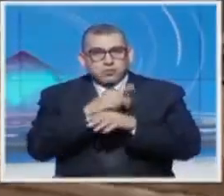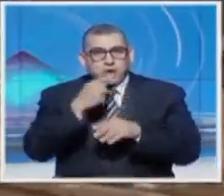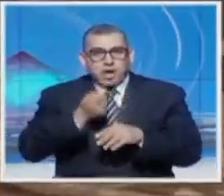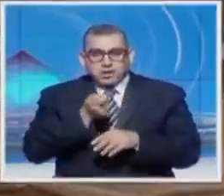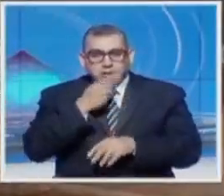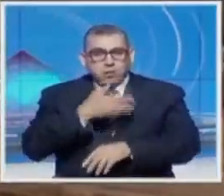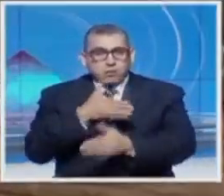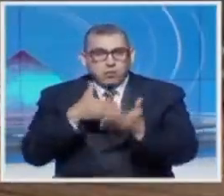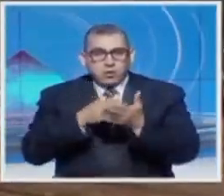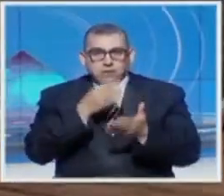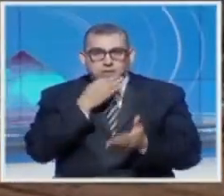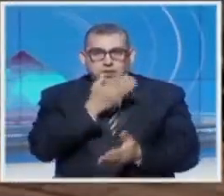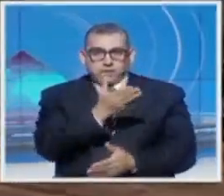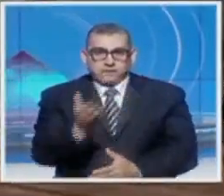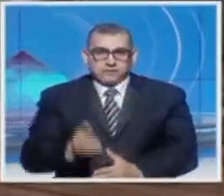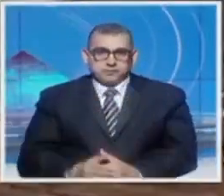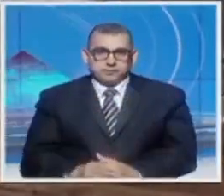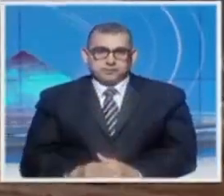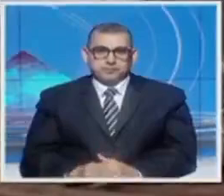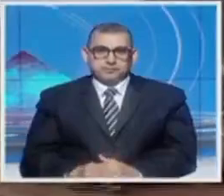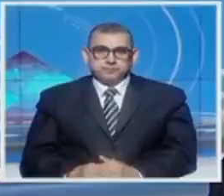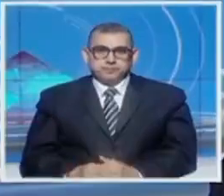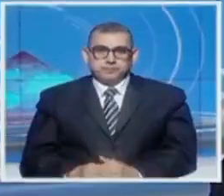ونقصا في الموظفين.